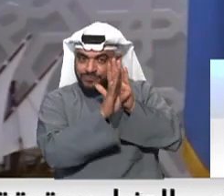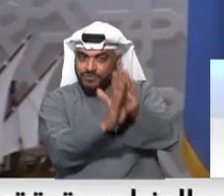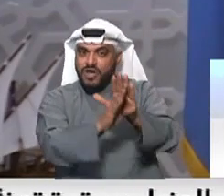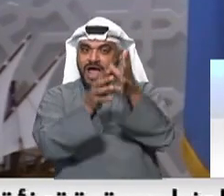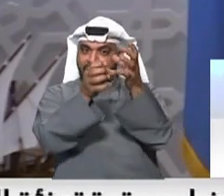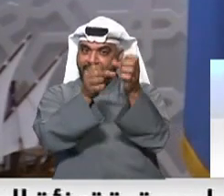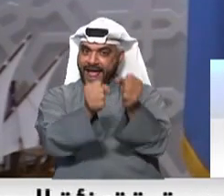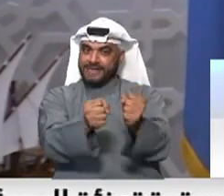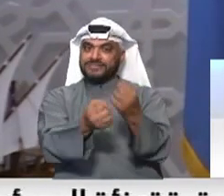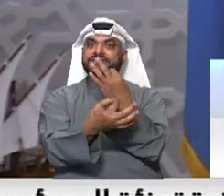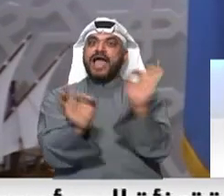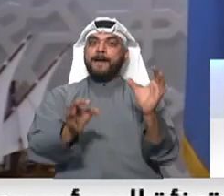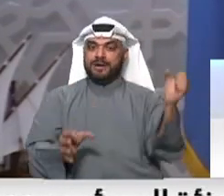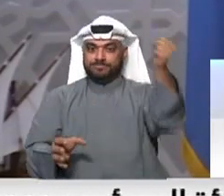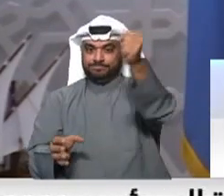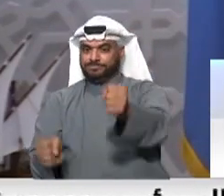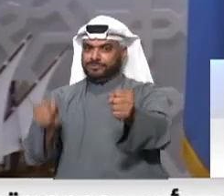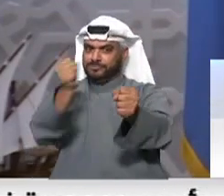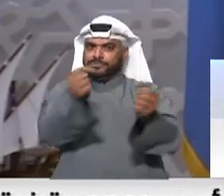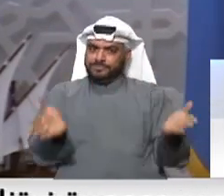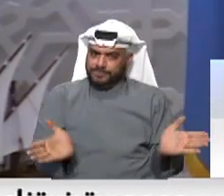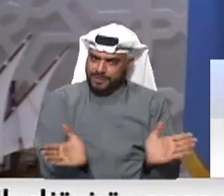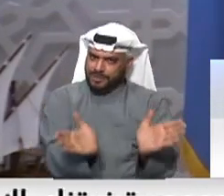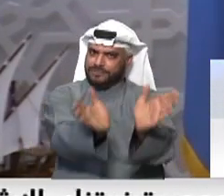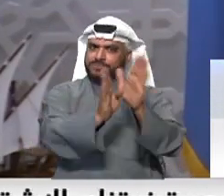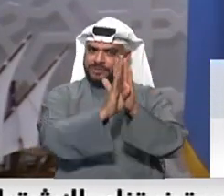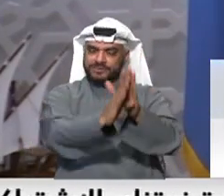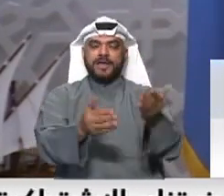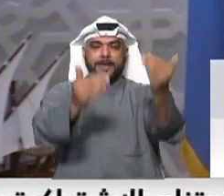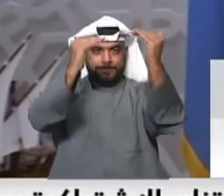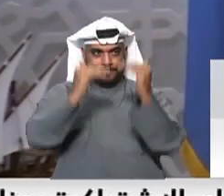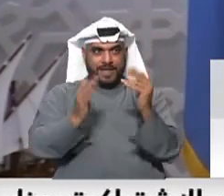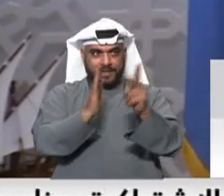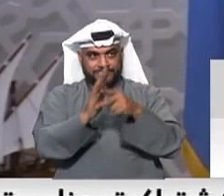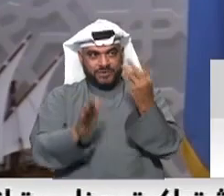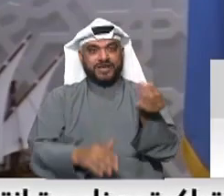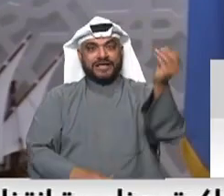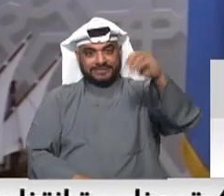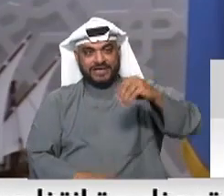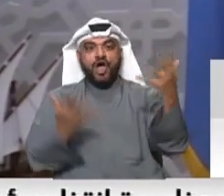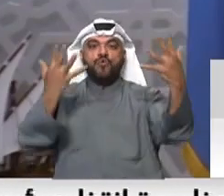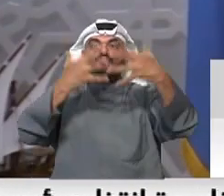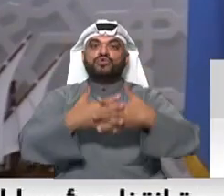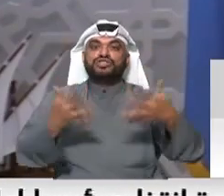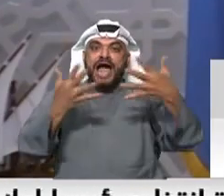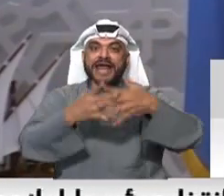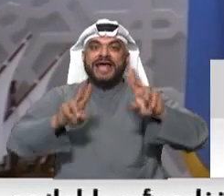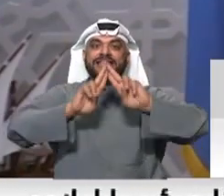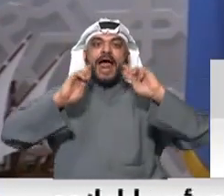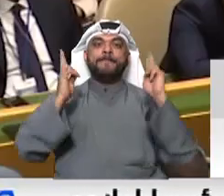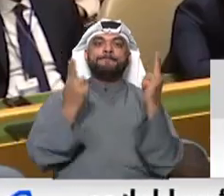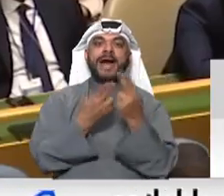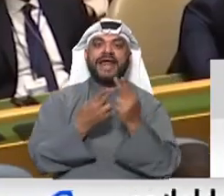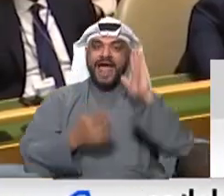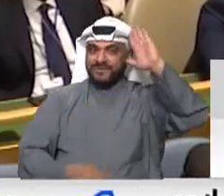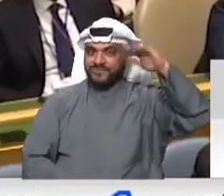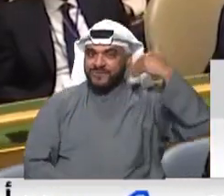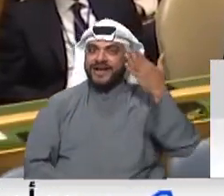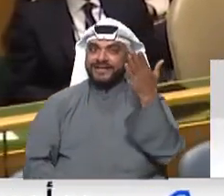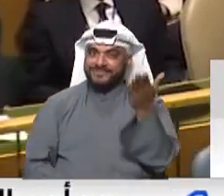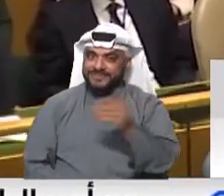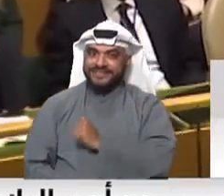وخلق مساحات رقميه اكثر امانا بالاضافه لذلك سنشارك في مؤتمر المراه في الاسلام